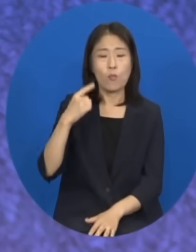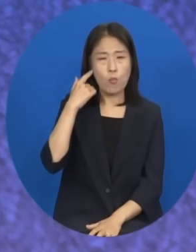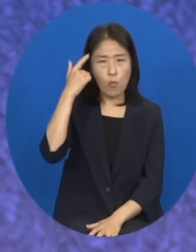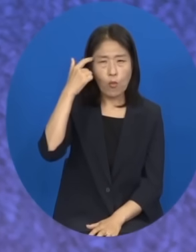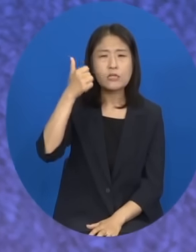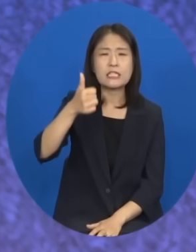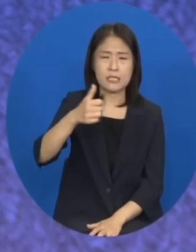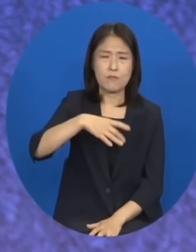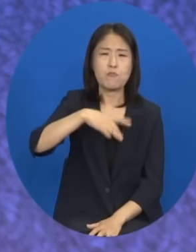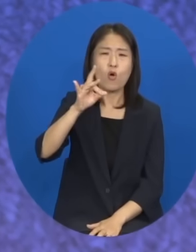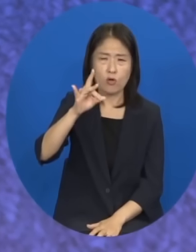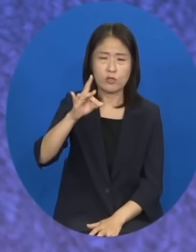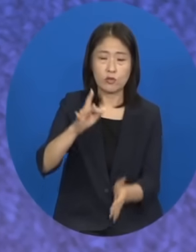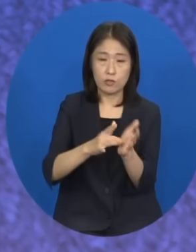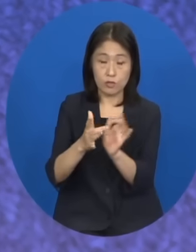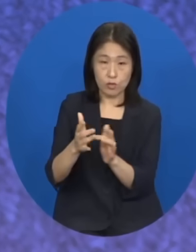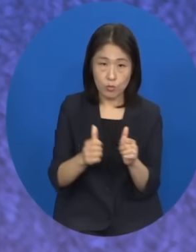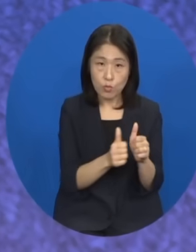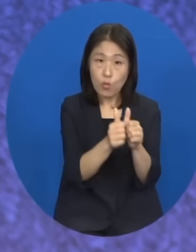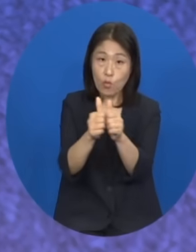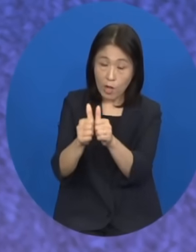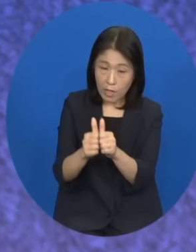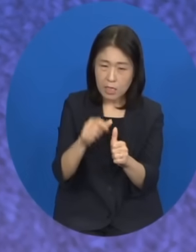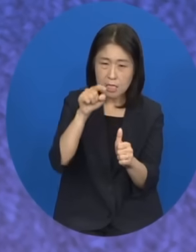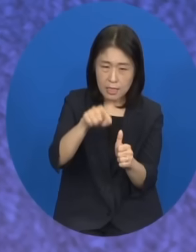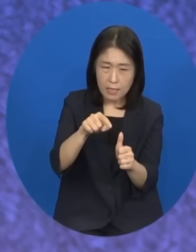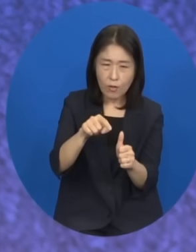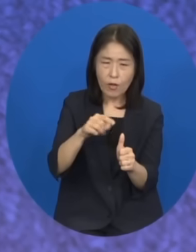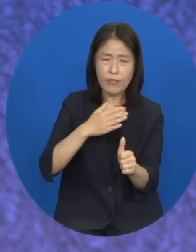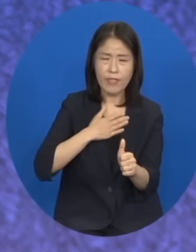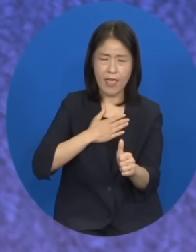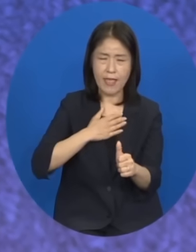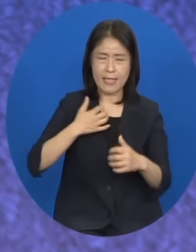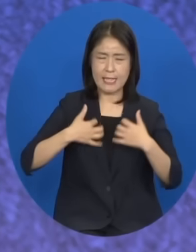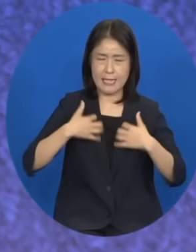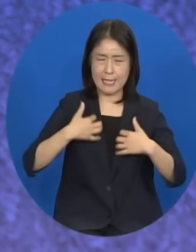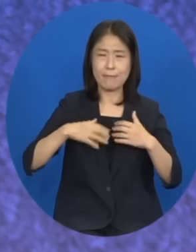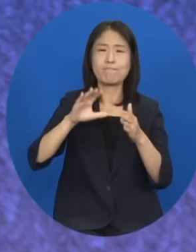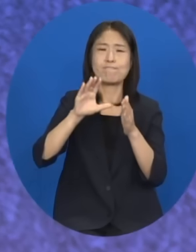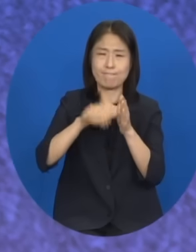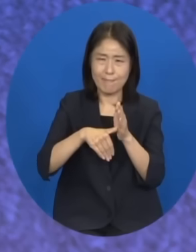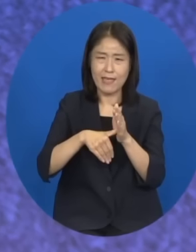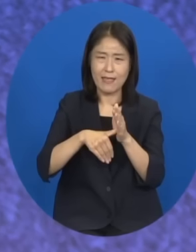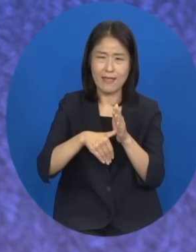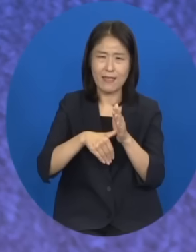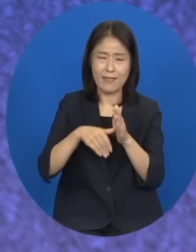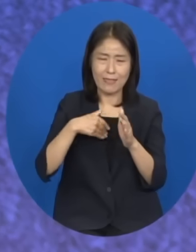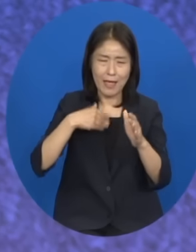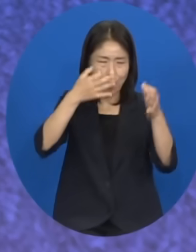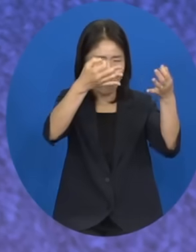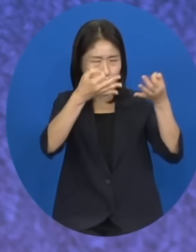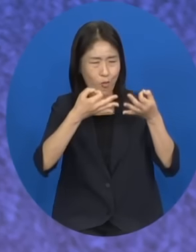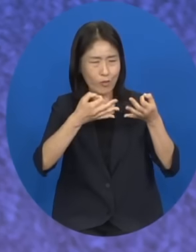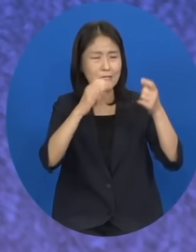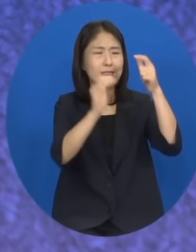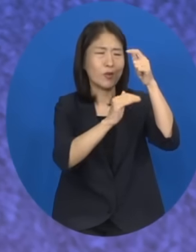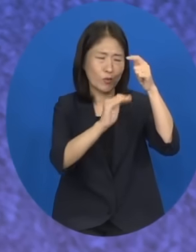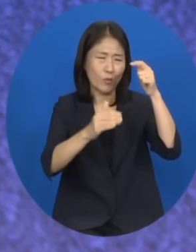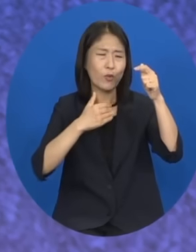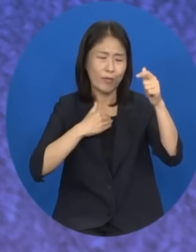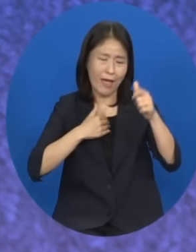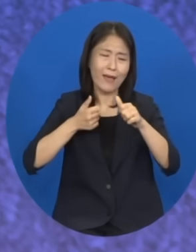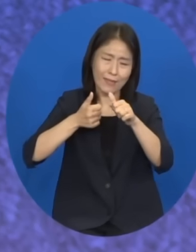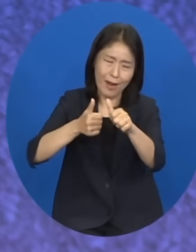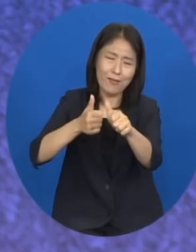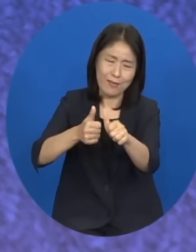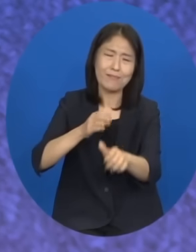것이 정말 기쁨이 되면, 그러면 교인들은 금방 그렇게 따라오게 될 겁니다.